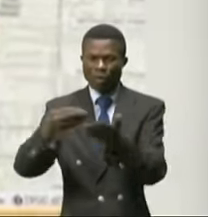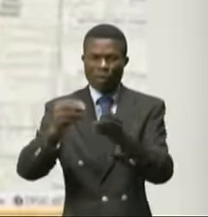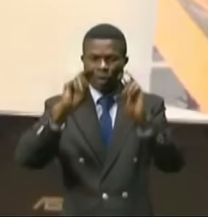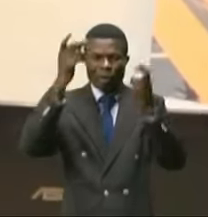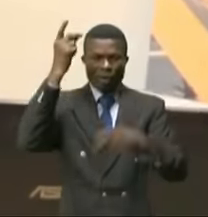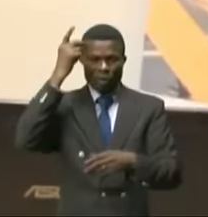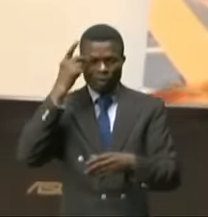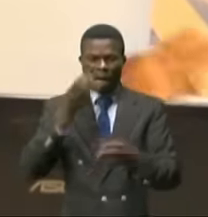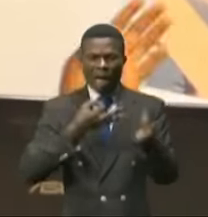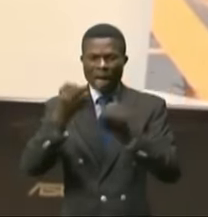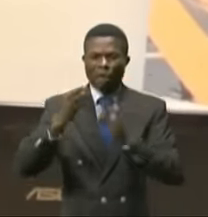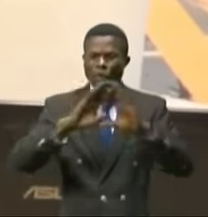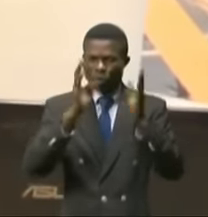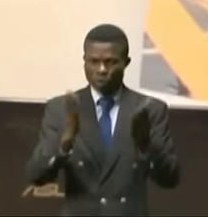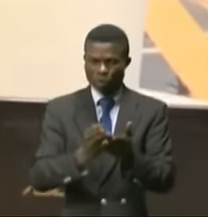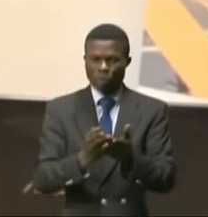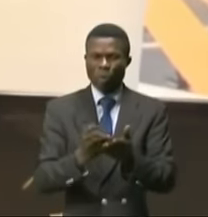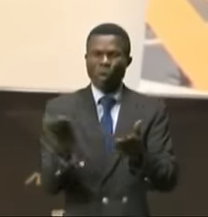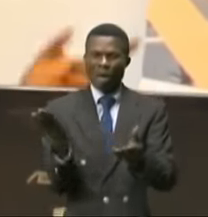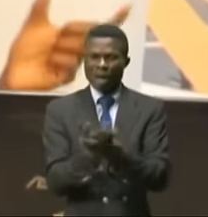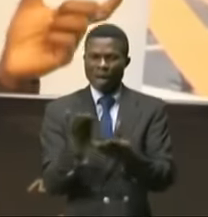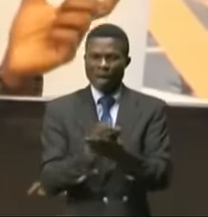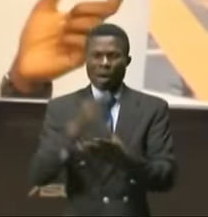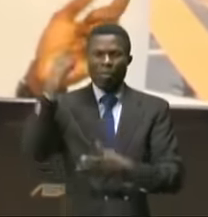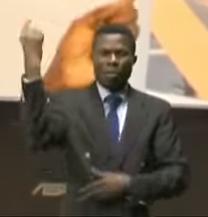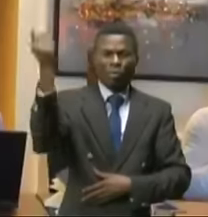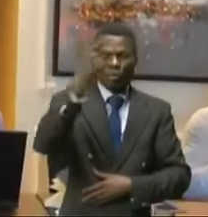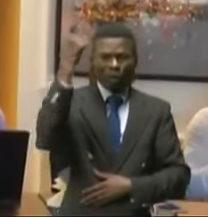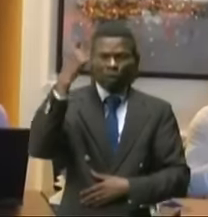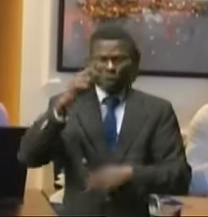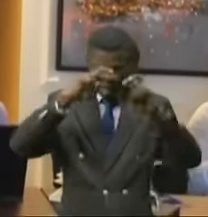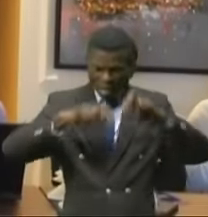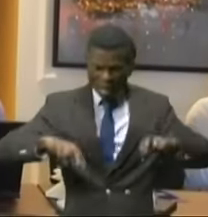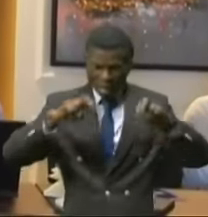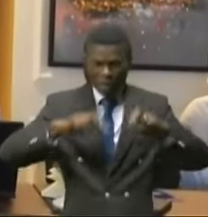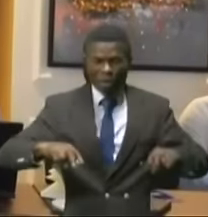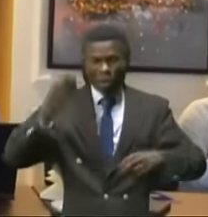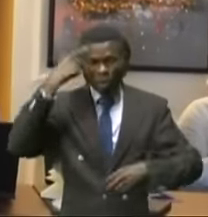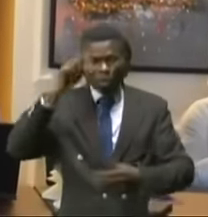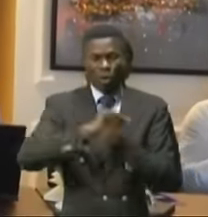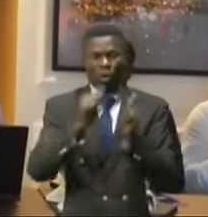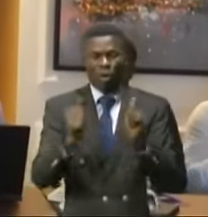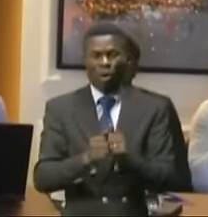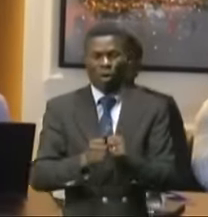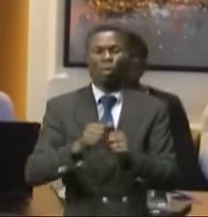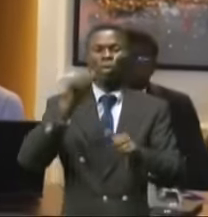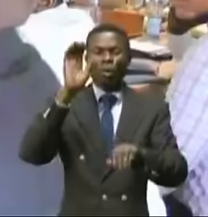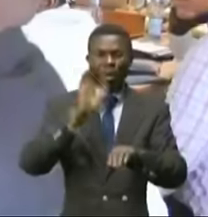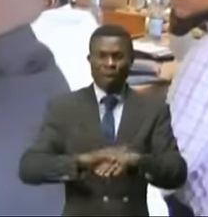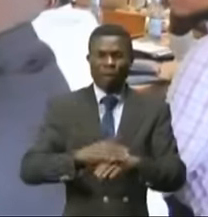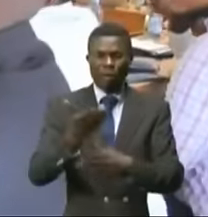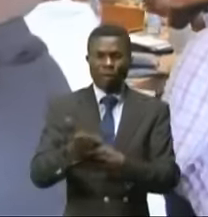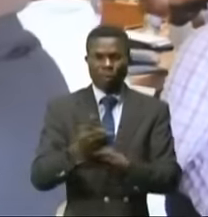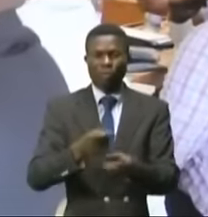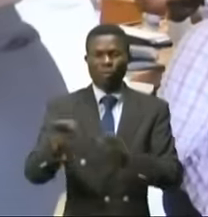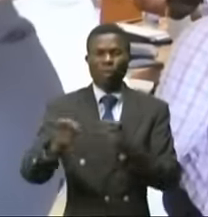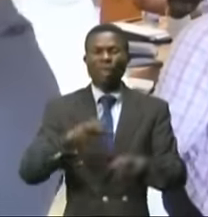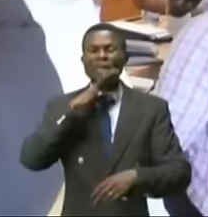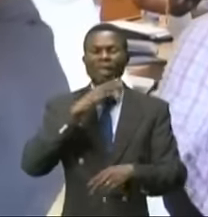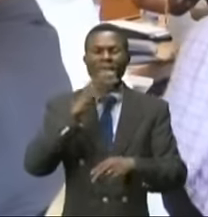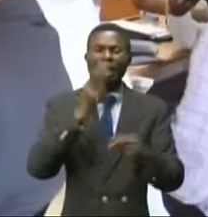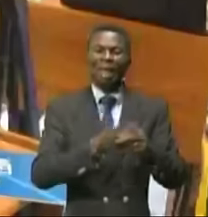des données qu'on peut mettre sur des bases de données mondiales et les analyser en fonction des problèmes à résoudre tels que la gestion des